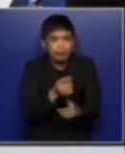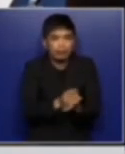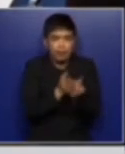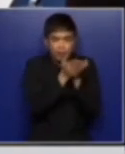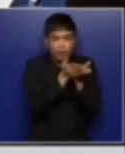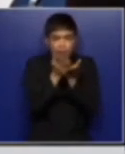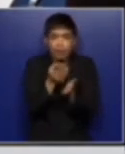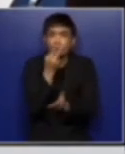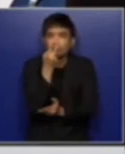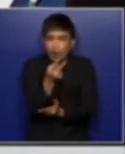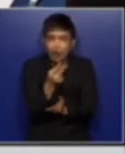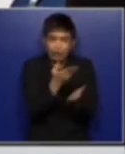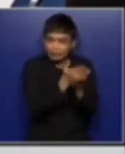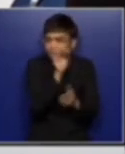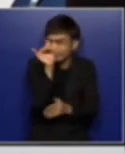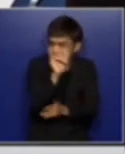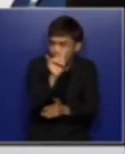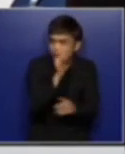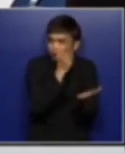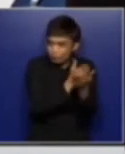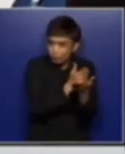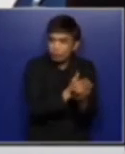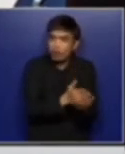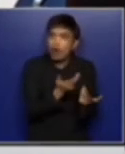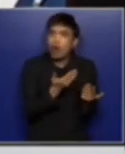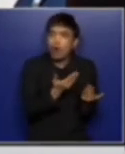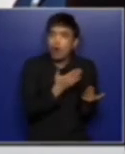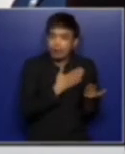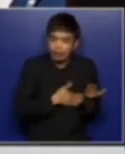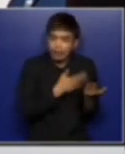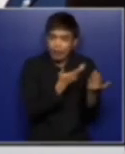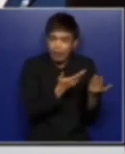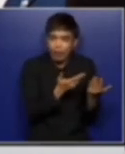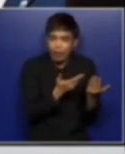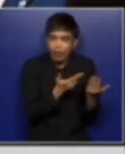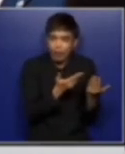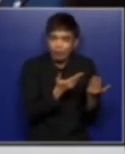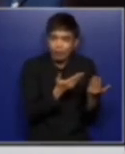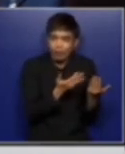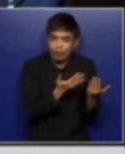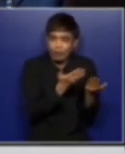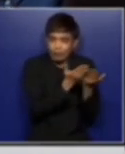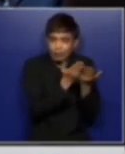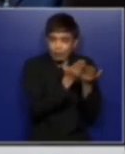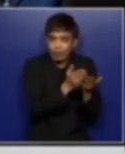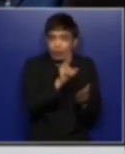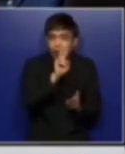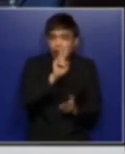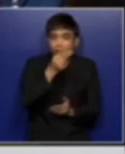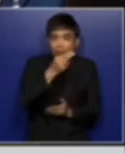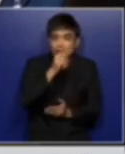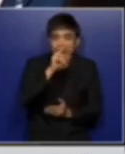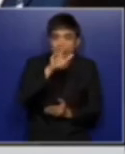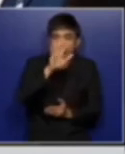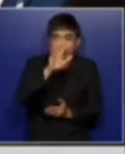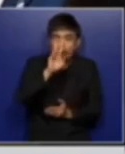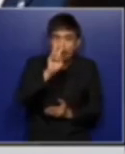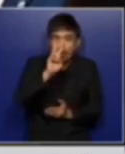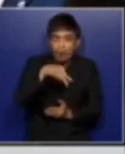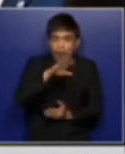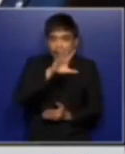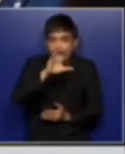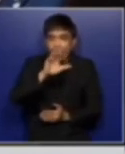ท่านยังไม่ต้องซื้อครับท่านรอไปก่อนครับแล้วเรือดำน้ำ 22,500 ล้านเนี่ยปีที่